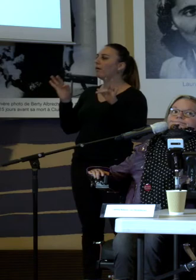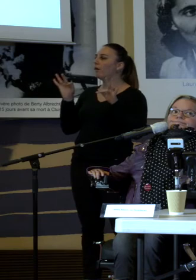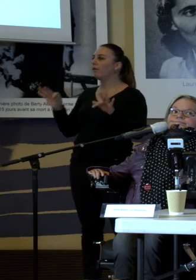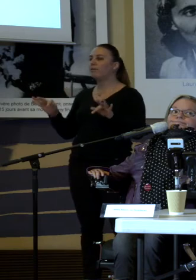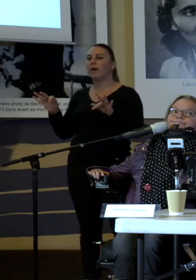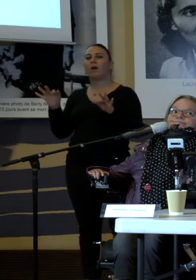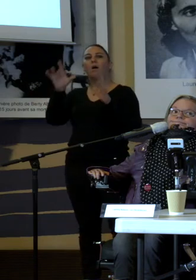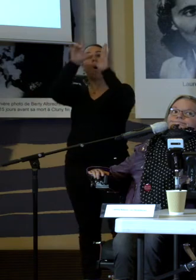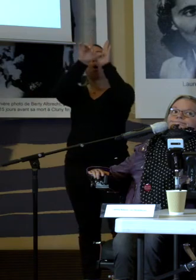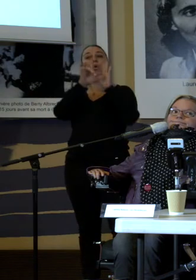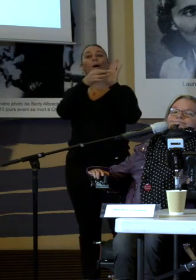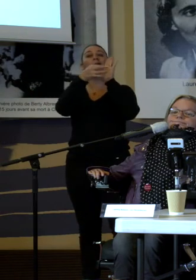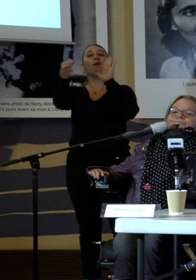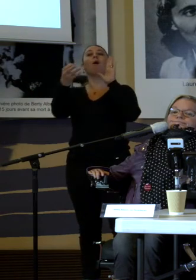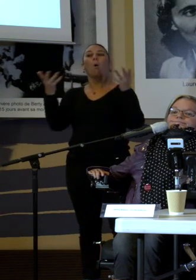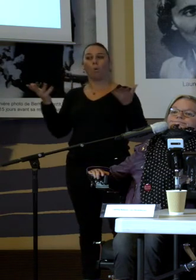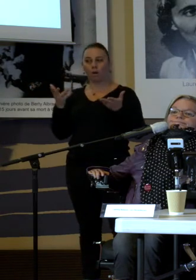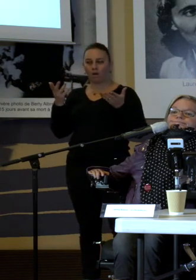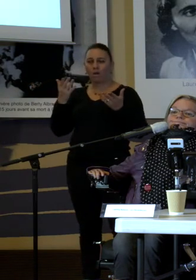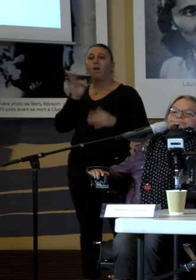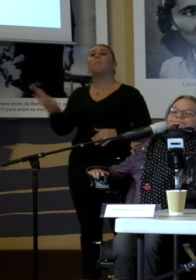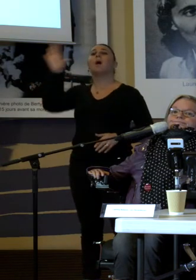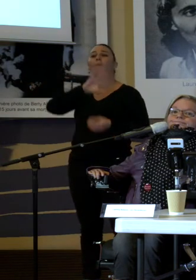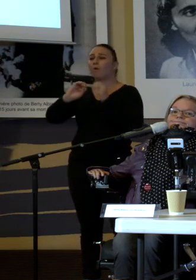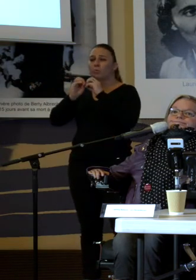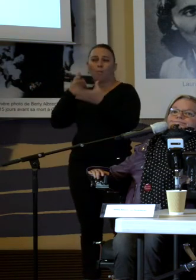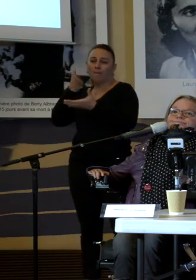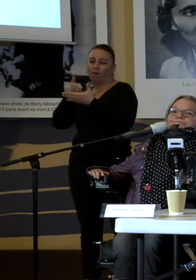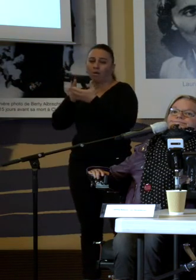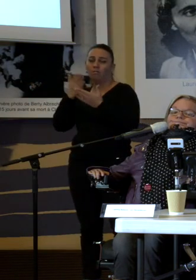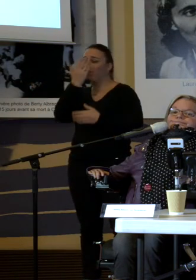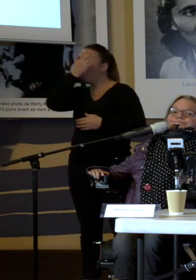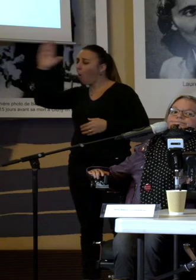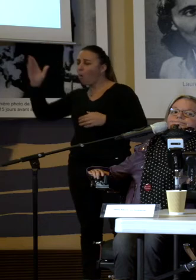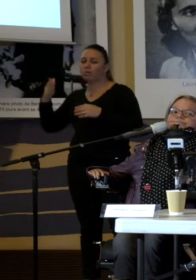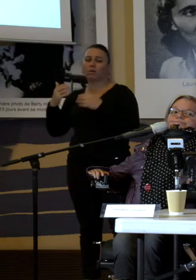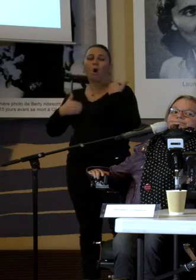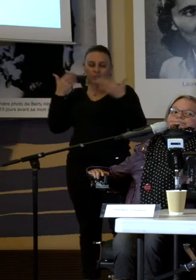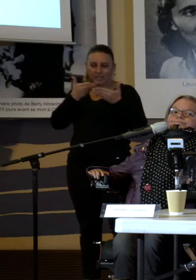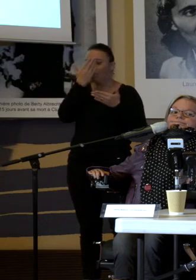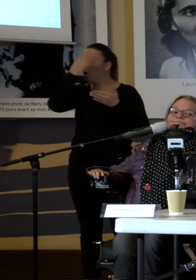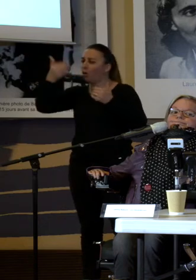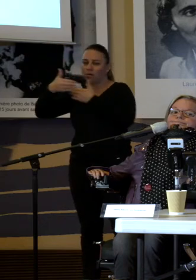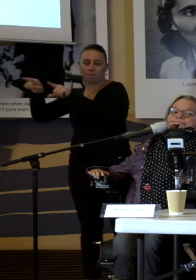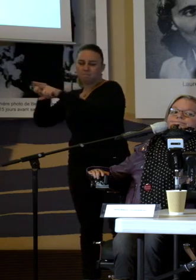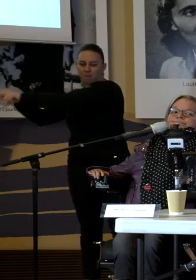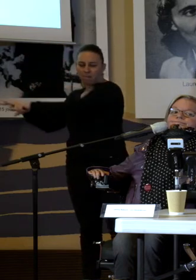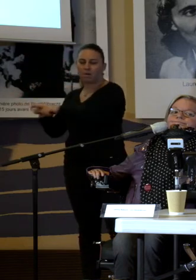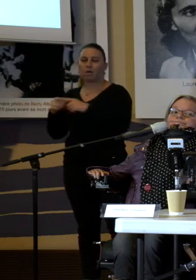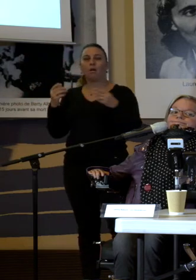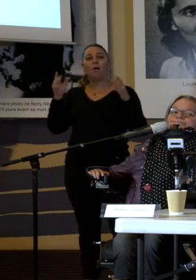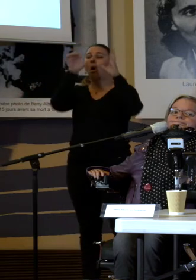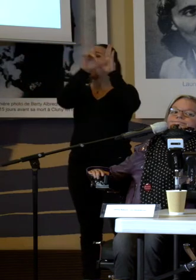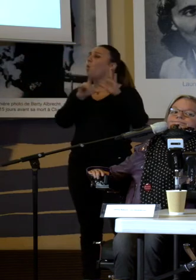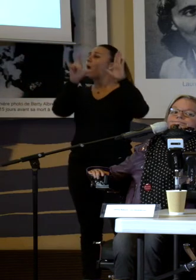ce que dit la loi. Mais la problématique qu'on a en France, et c'est valable dans d'autres champs que celui du handicap, c'est qu'on a souvent des lois